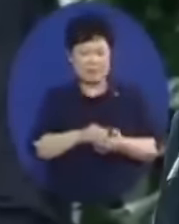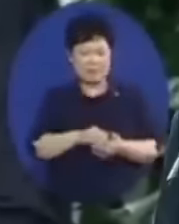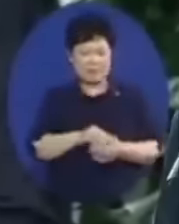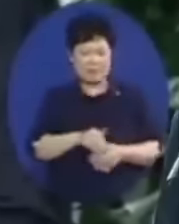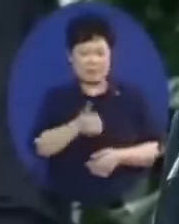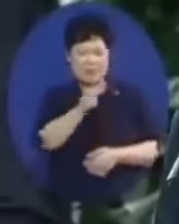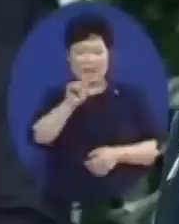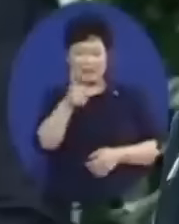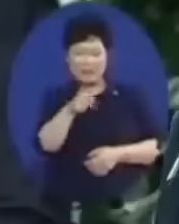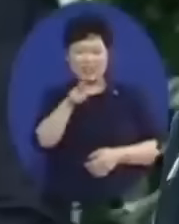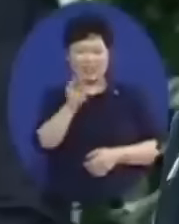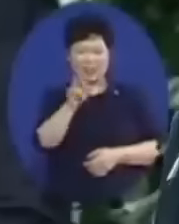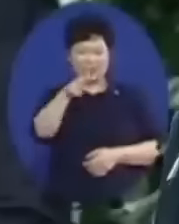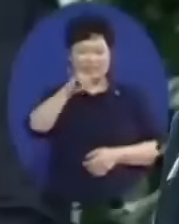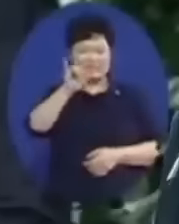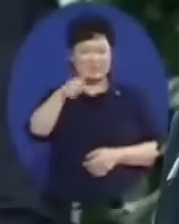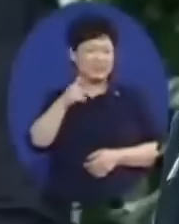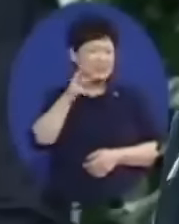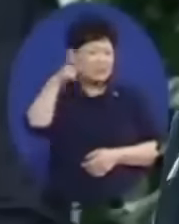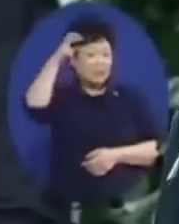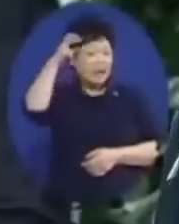황해기 목사님이